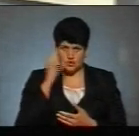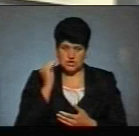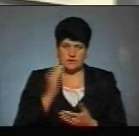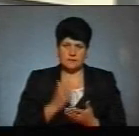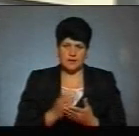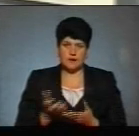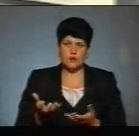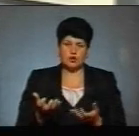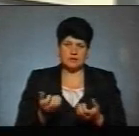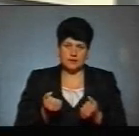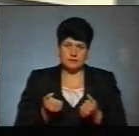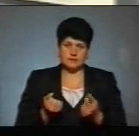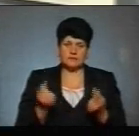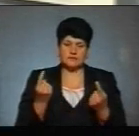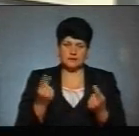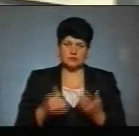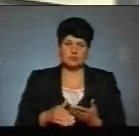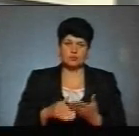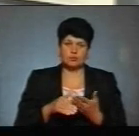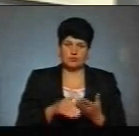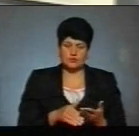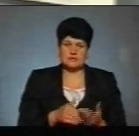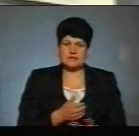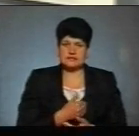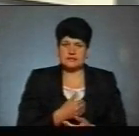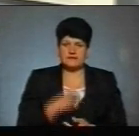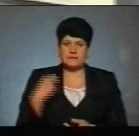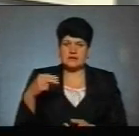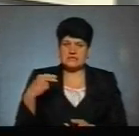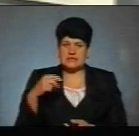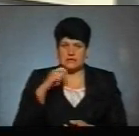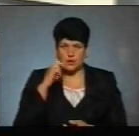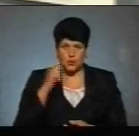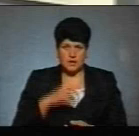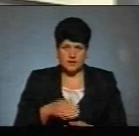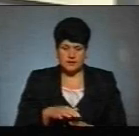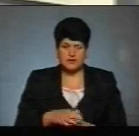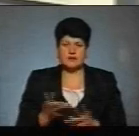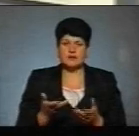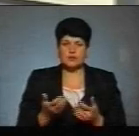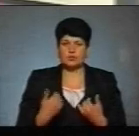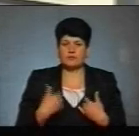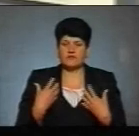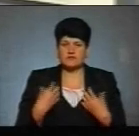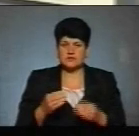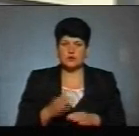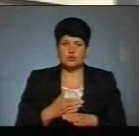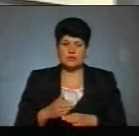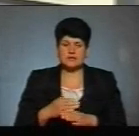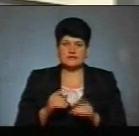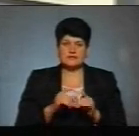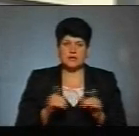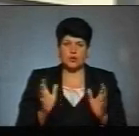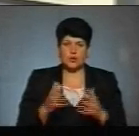ми сьогодні вночі маємо отримати досить потужну допомогу з ініціативи президента України, яку ми вже розподілили по закладах